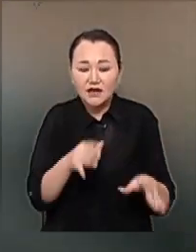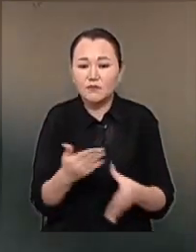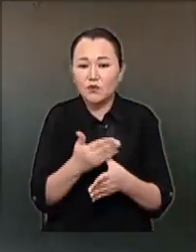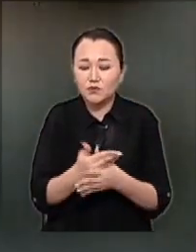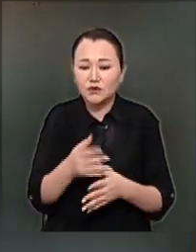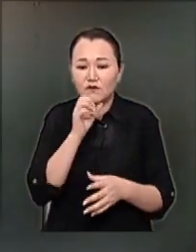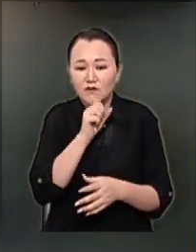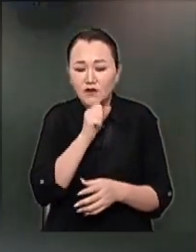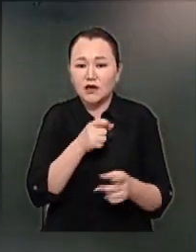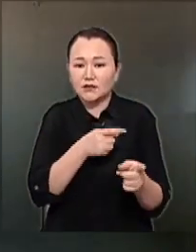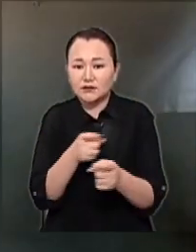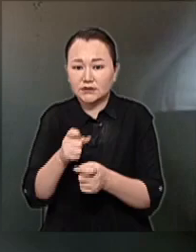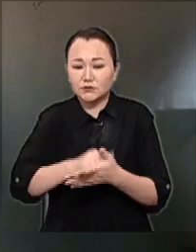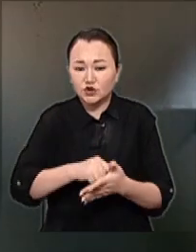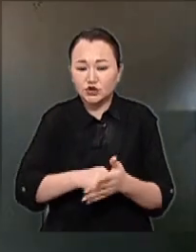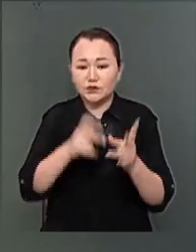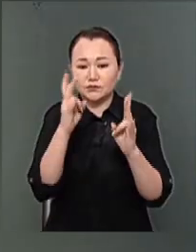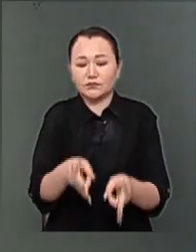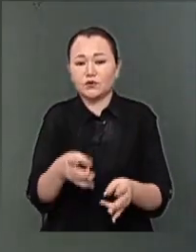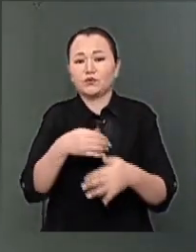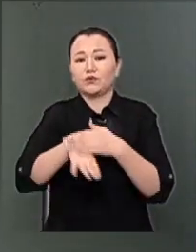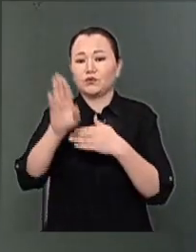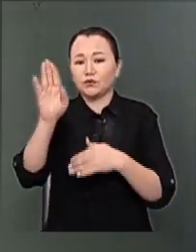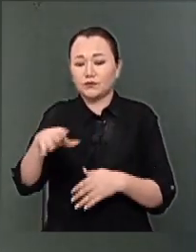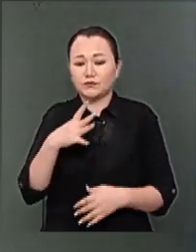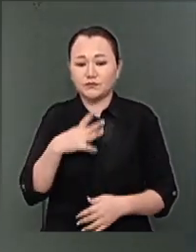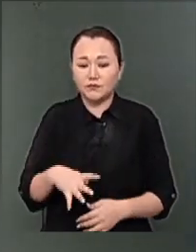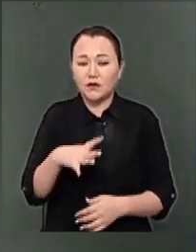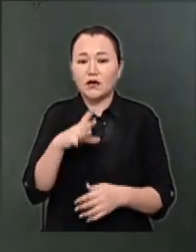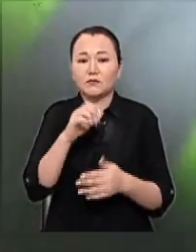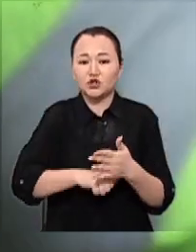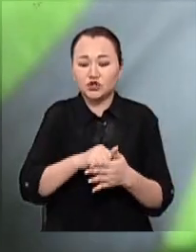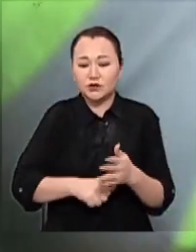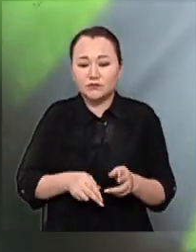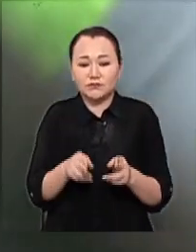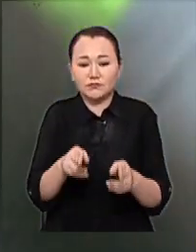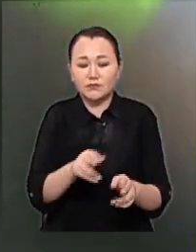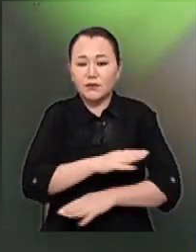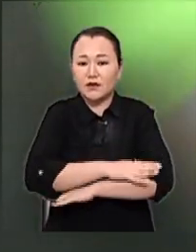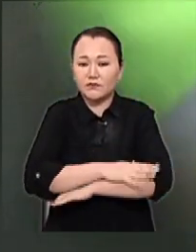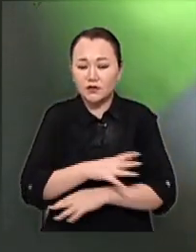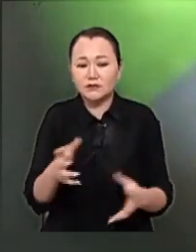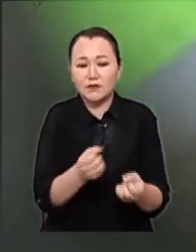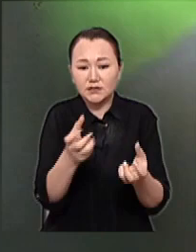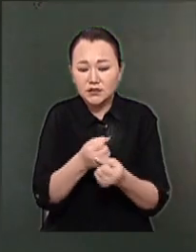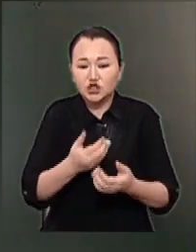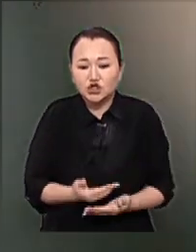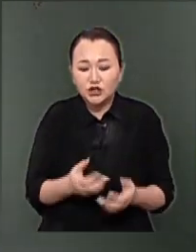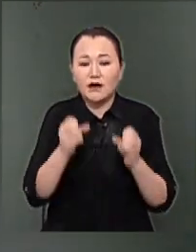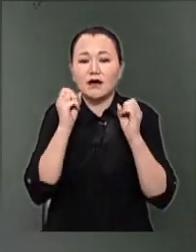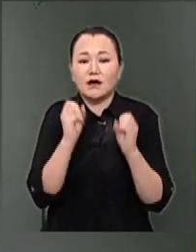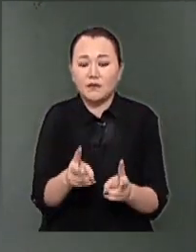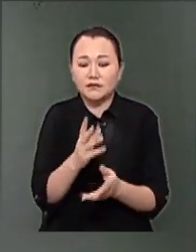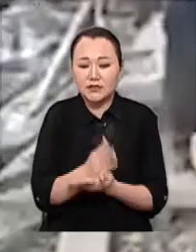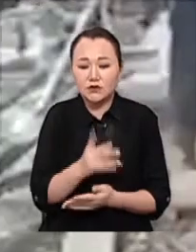құтқарушылар тонау мен атыс салдарынан апат ошағынан кетуге мәжбүр болыпты. Себебі қарақшылардың әрекеттері құтқарушылардың өміріне қауіп